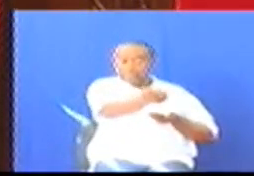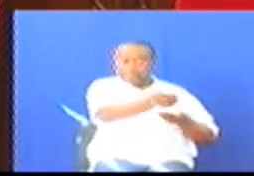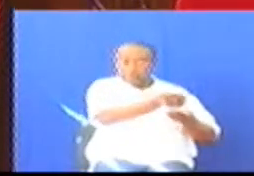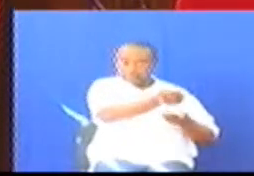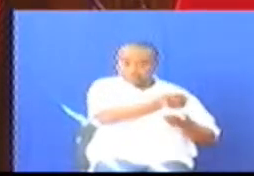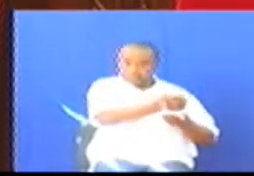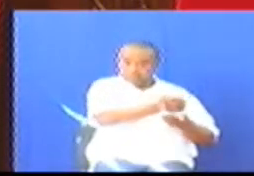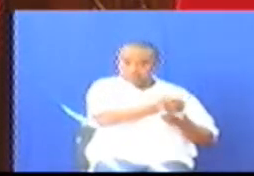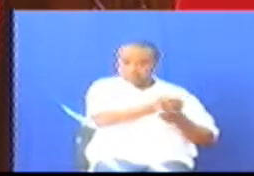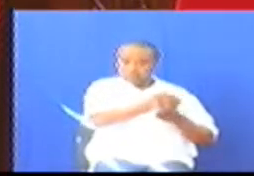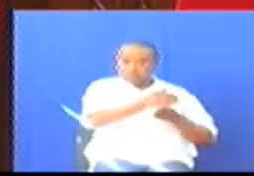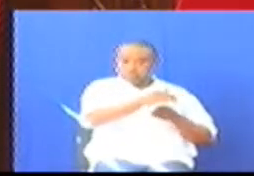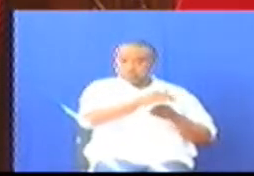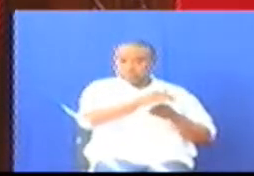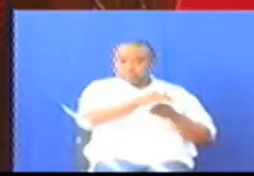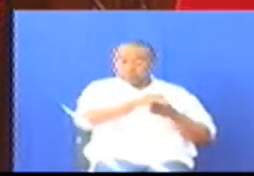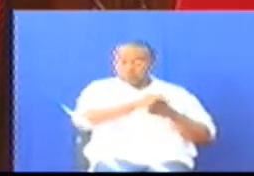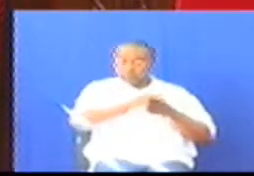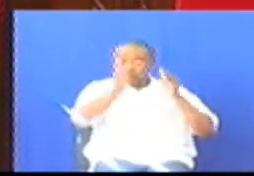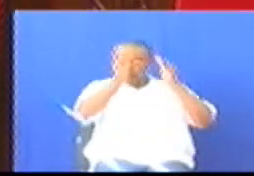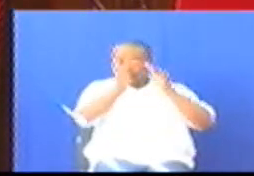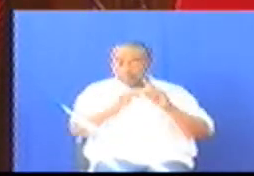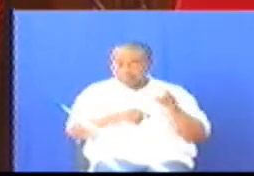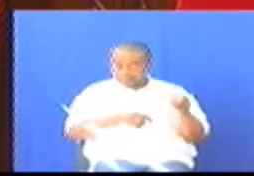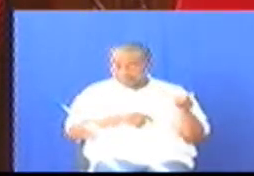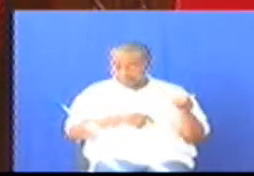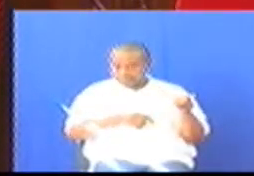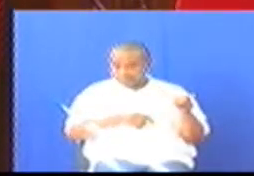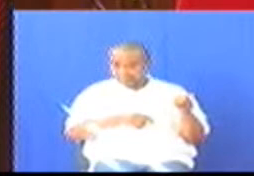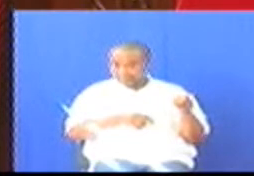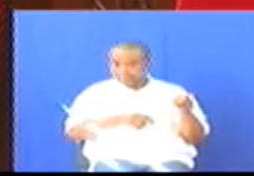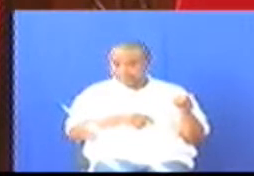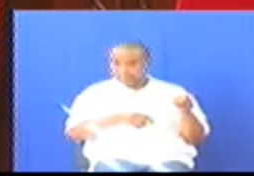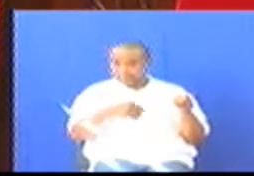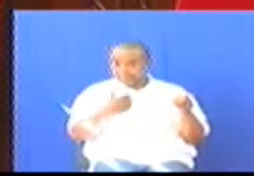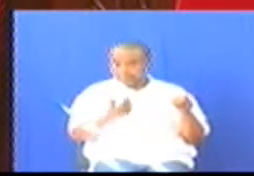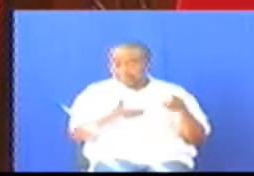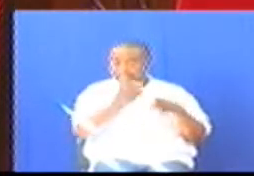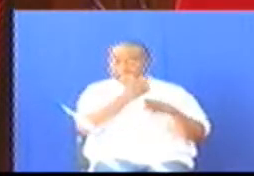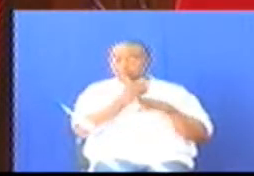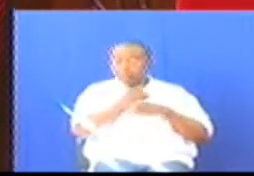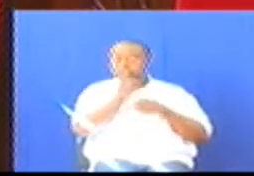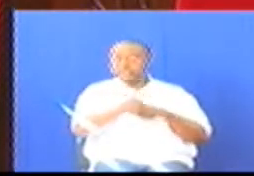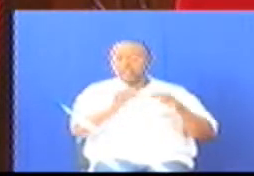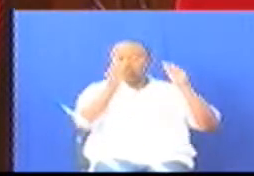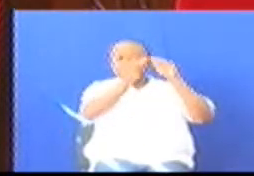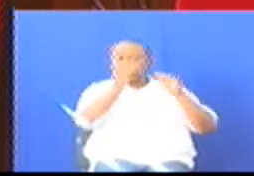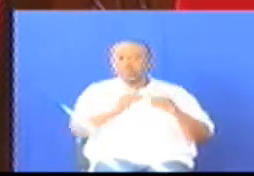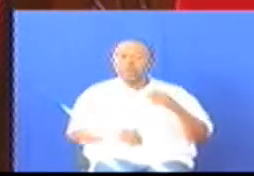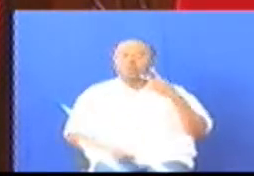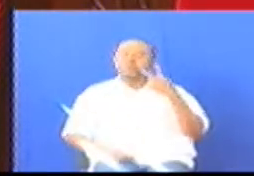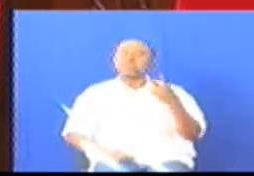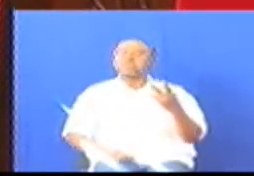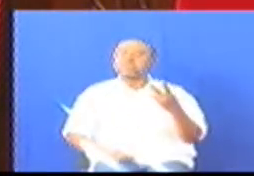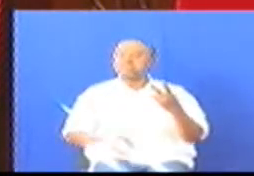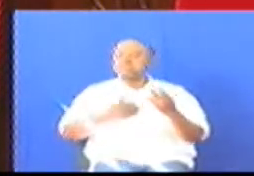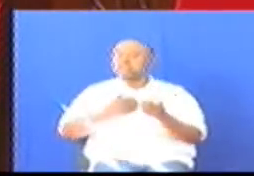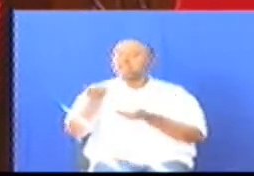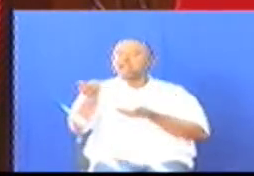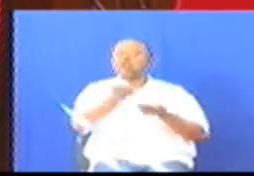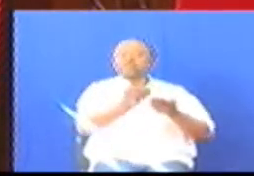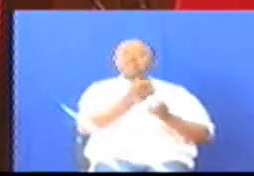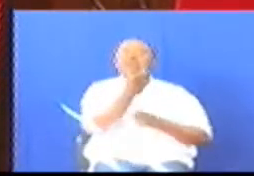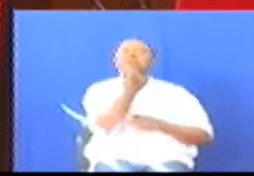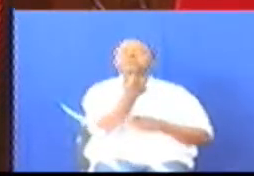katika mfumo ya TTCL. Kampuni ina mifumo miwili ya ukusanyaji wa